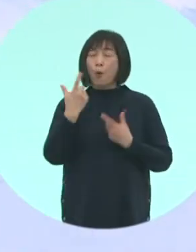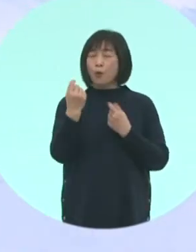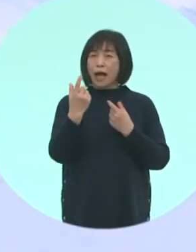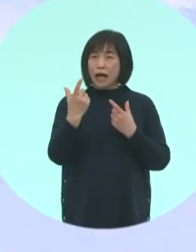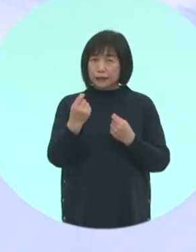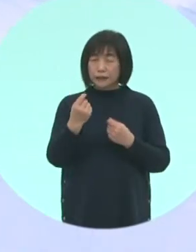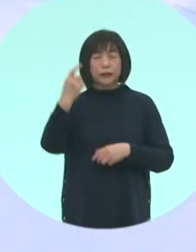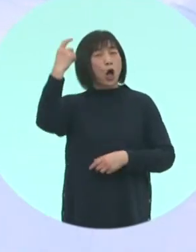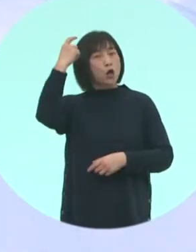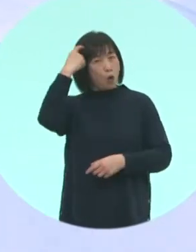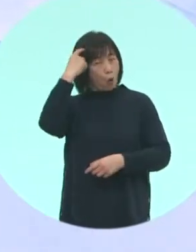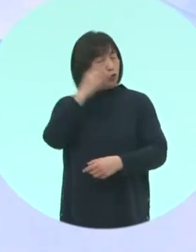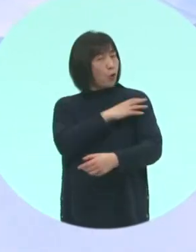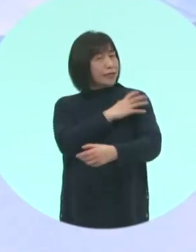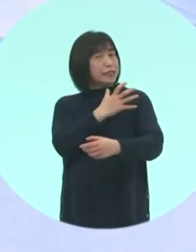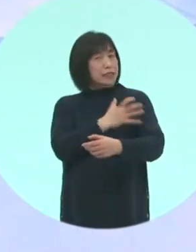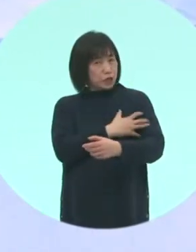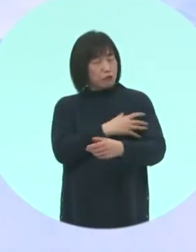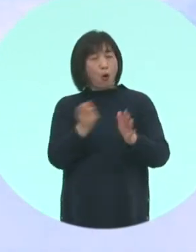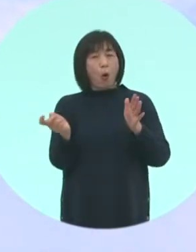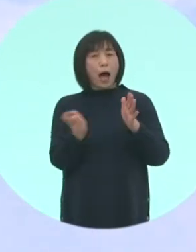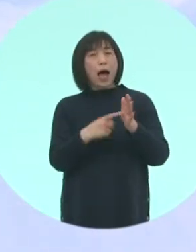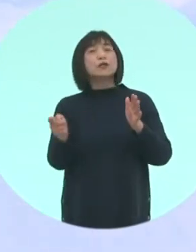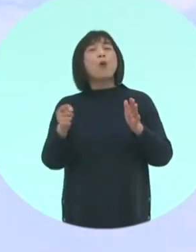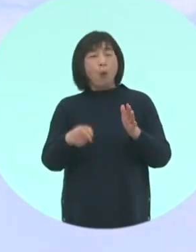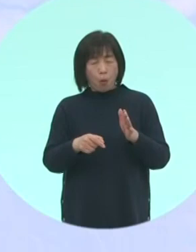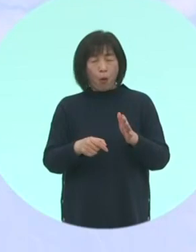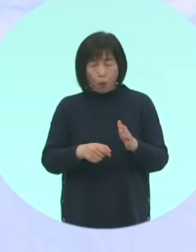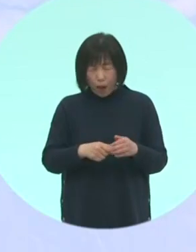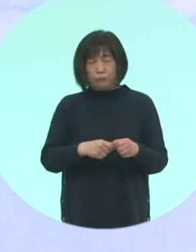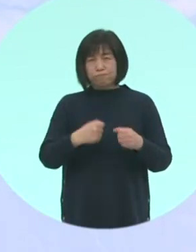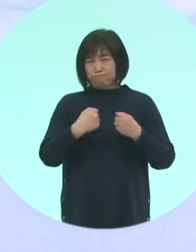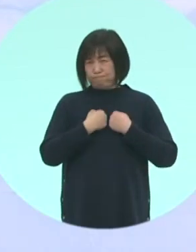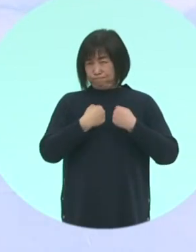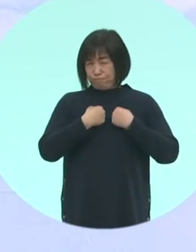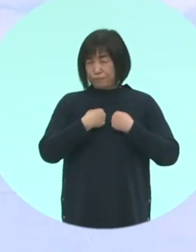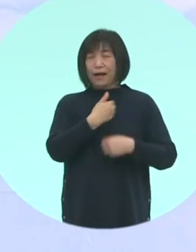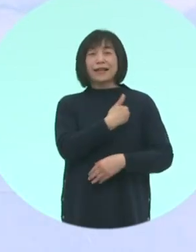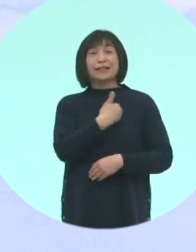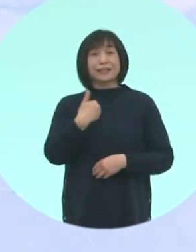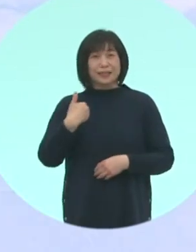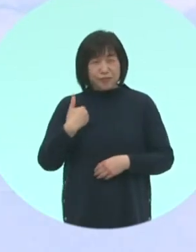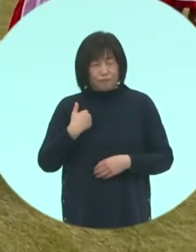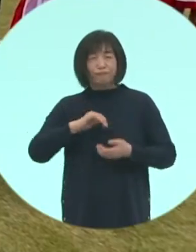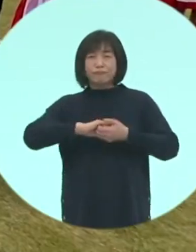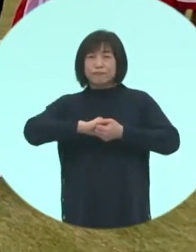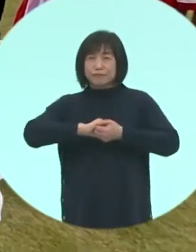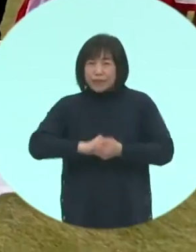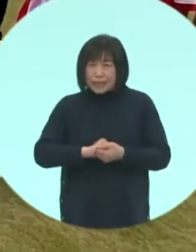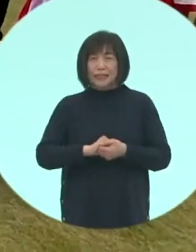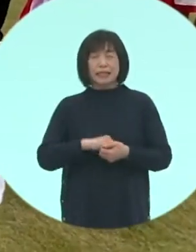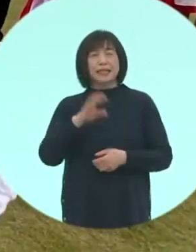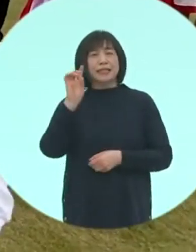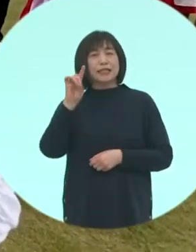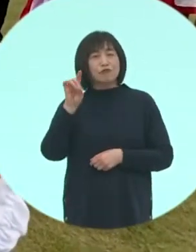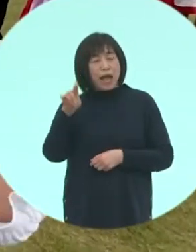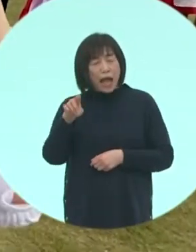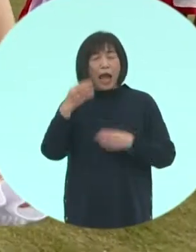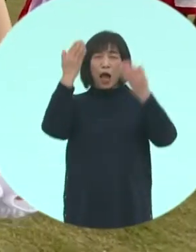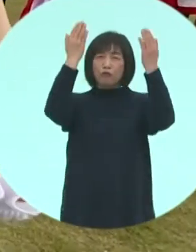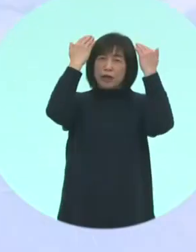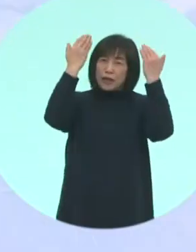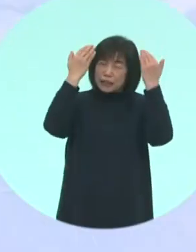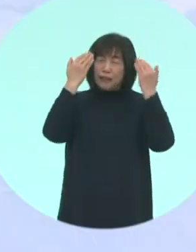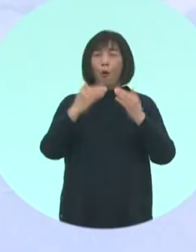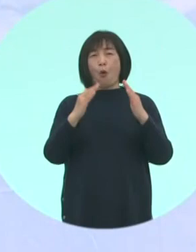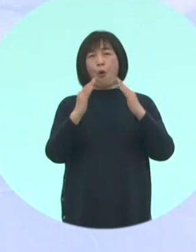と筋肉の反応の速さはね、だんだん鍛えられますから、 はい、はい、 ぜひね、皆さんもね、こうちょっとキツネを、ウサギを思い出しながら、ね、